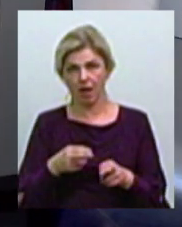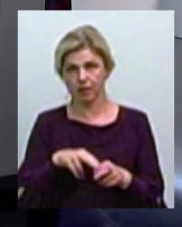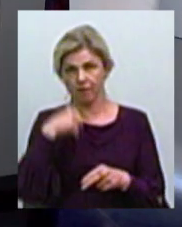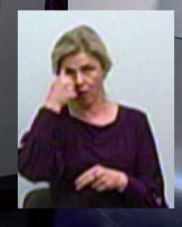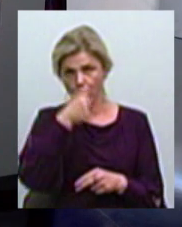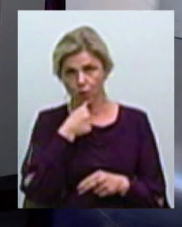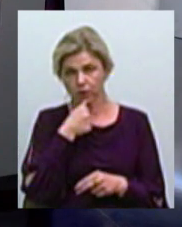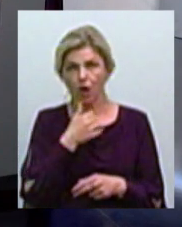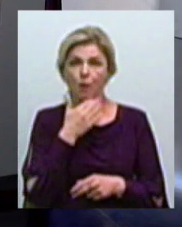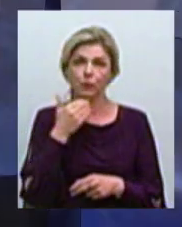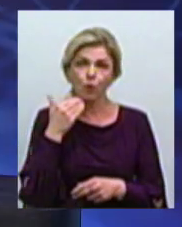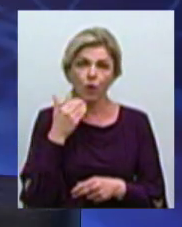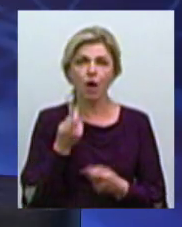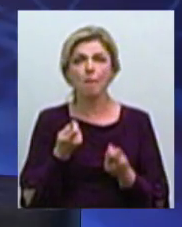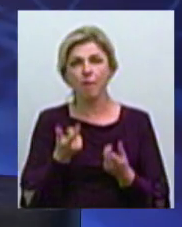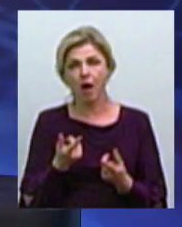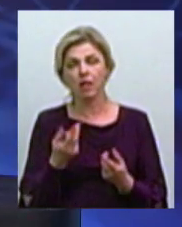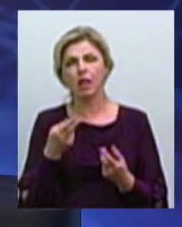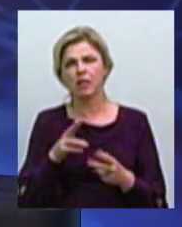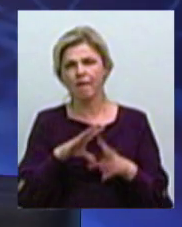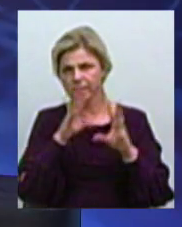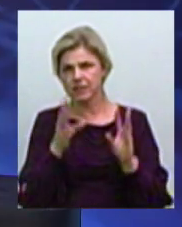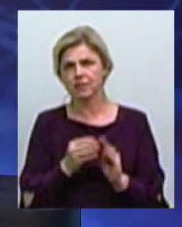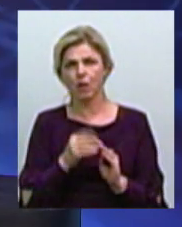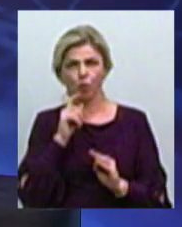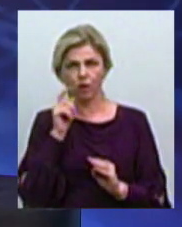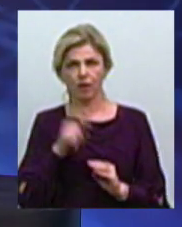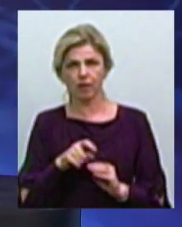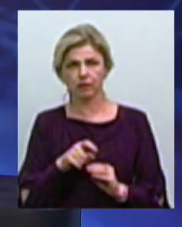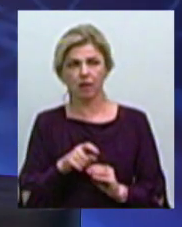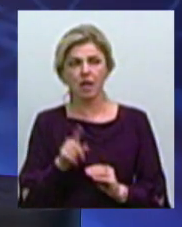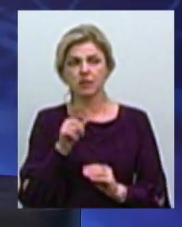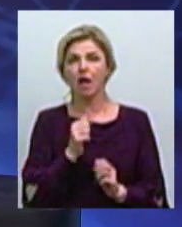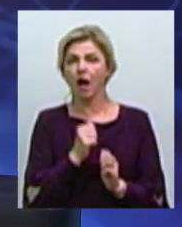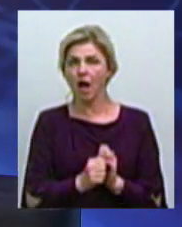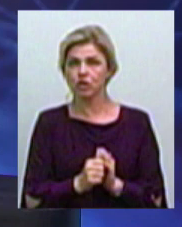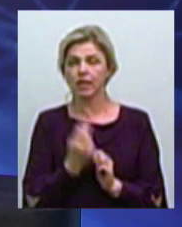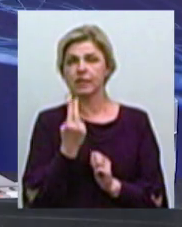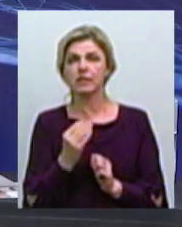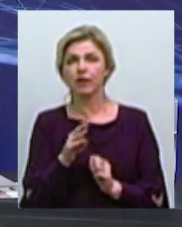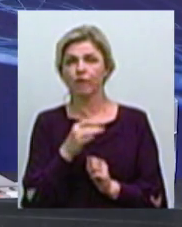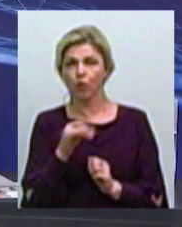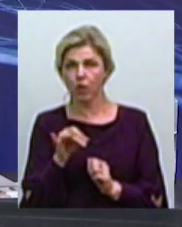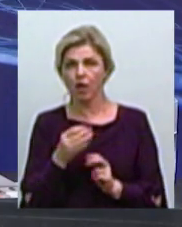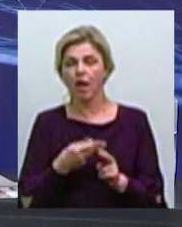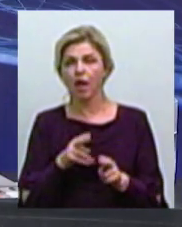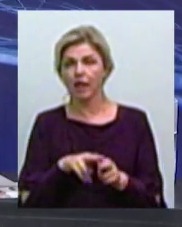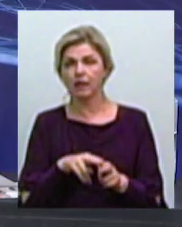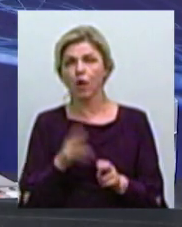Для масштабів всієї України. Але за кожною цифрою стоїть доля людини. Це,